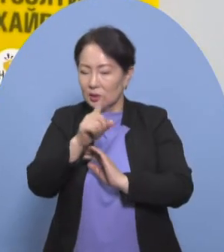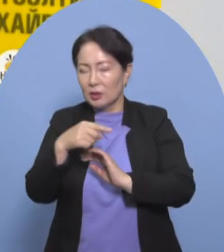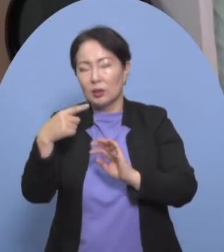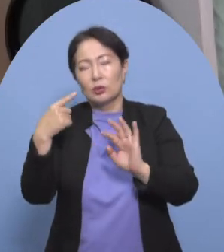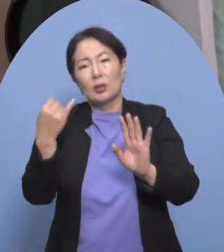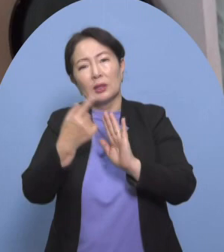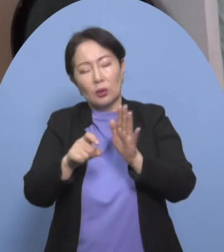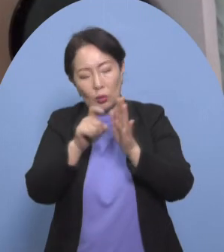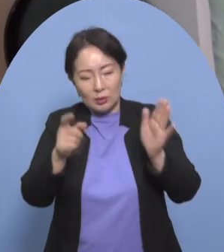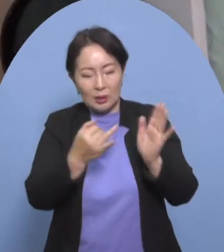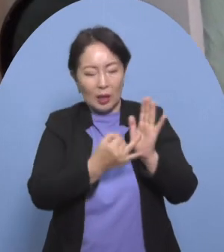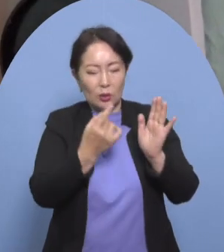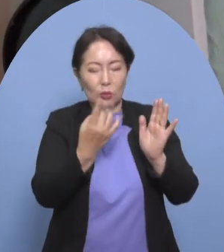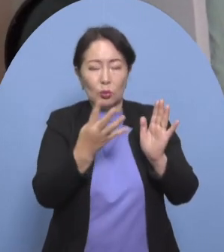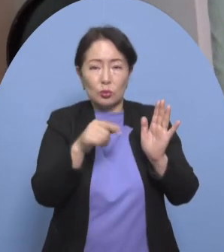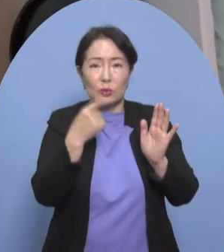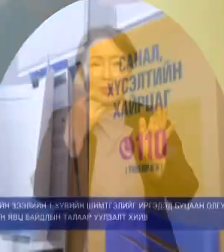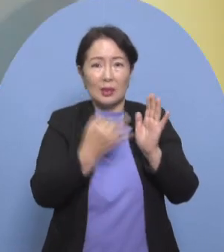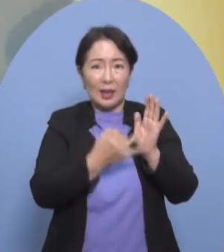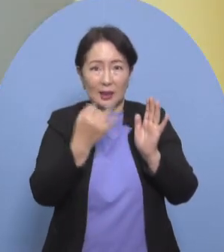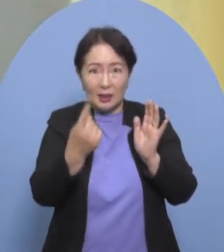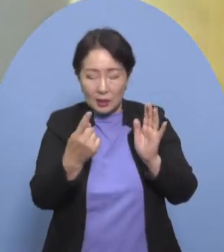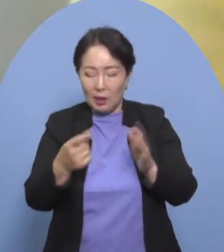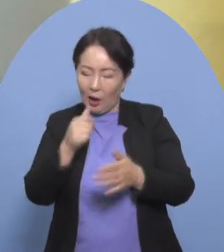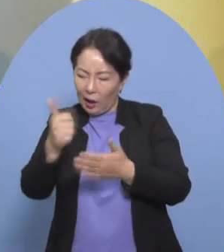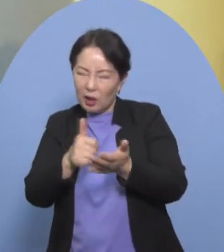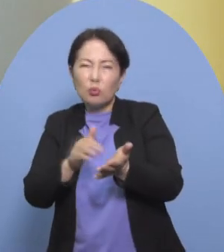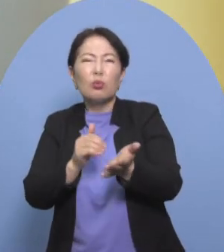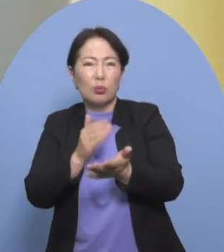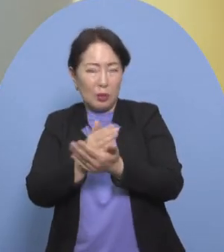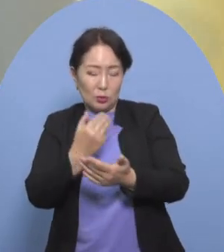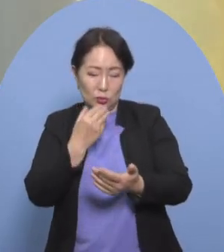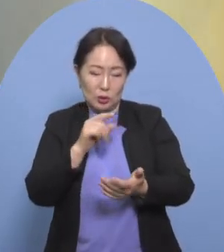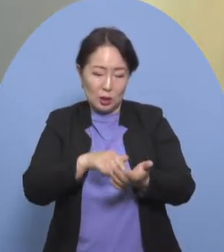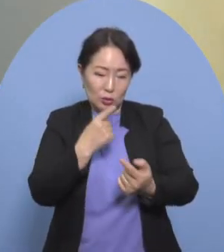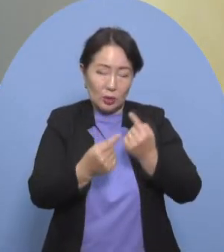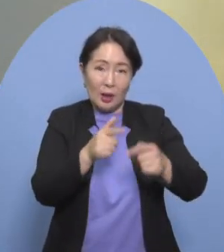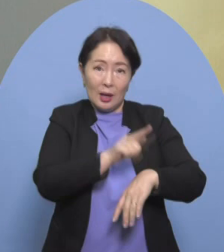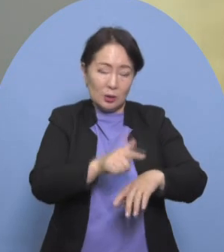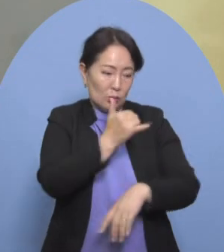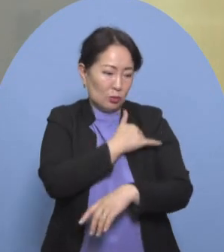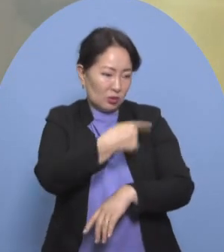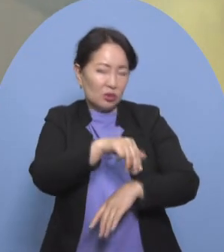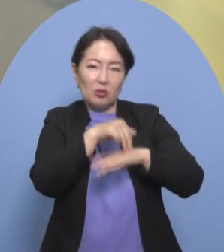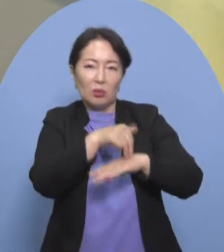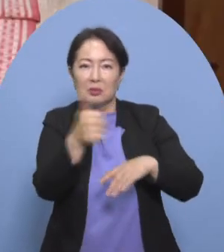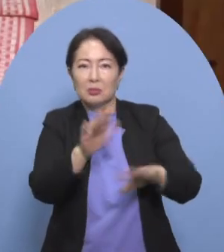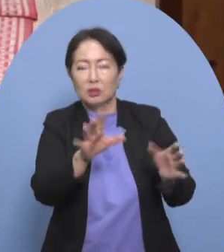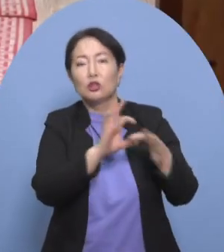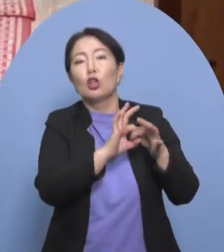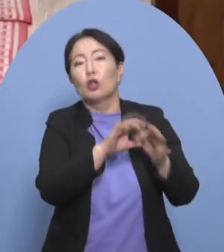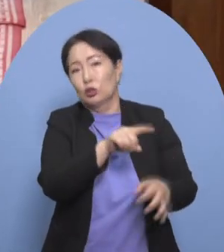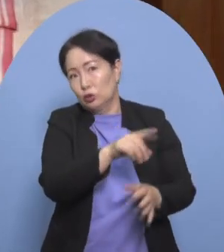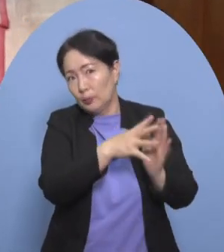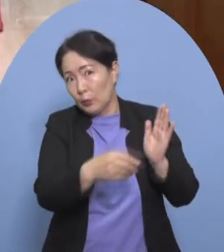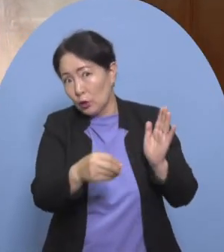үнэлгээ 74.71% буюу хангалттай бус байгаа нь шударга өрсөлдөөн хэрэгжлийн төлөө газрын удирдлагын докторгүй байдал нөлөөлж байгаатай холбоотой